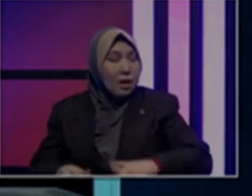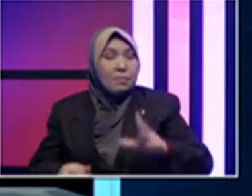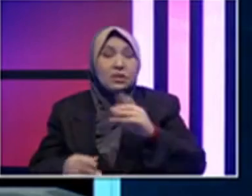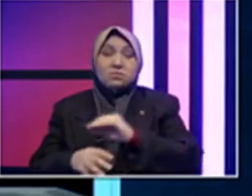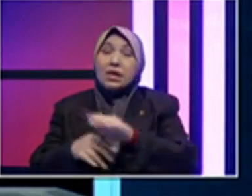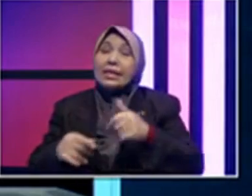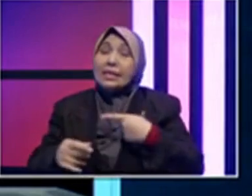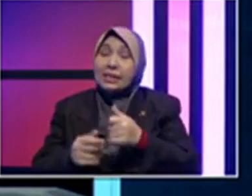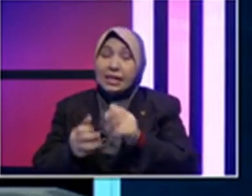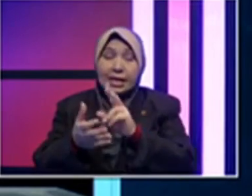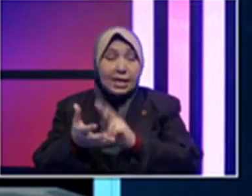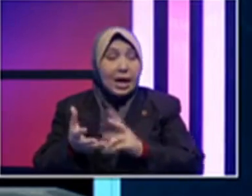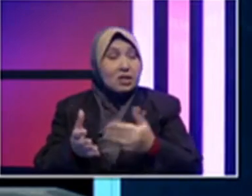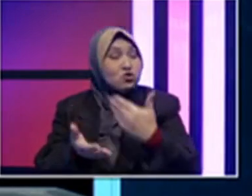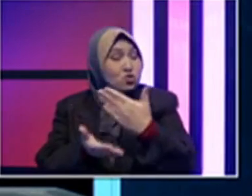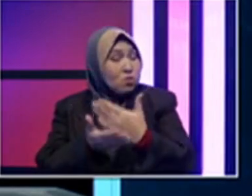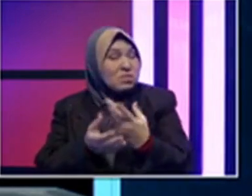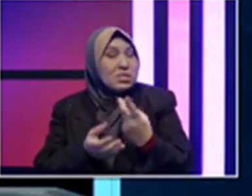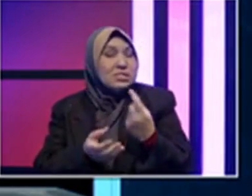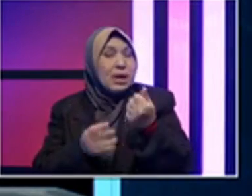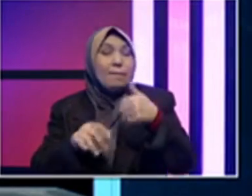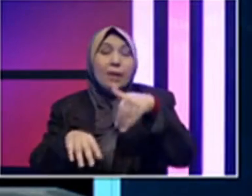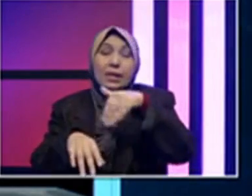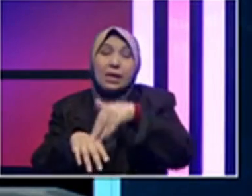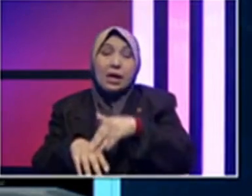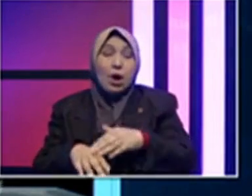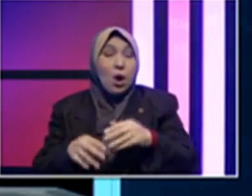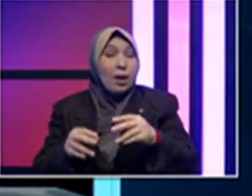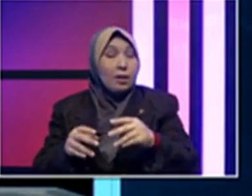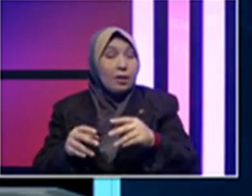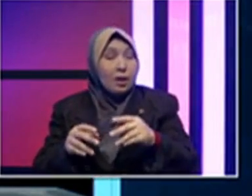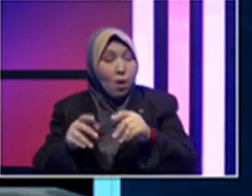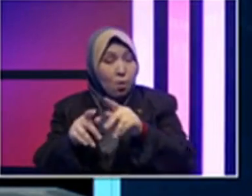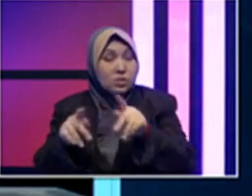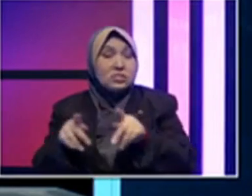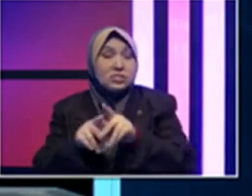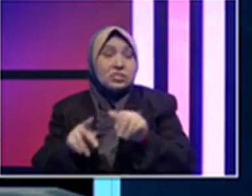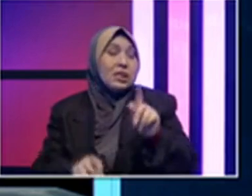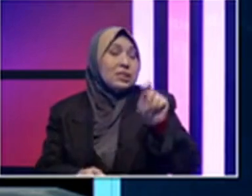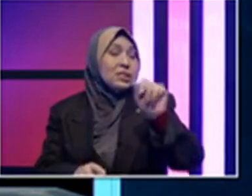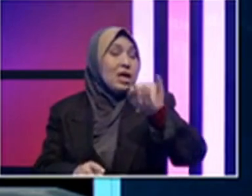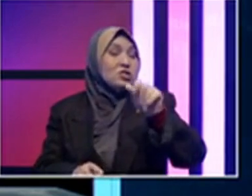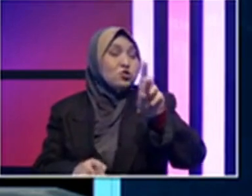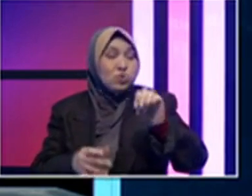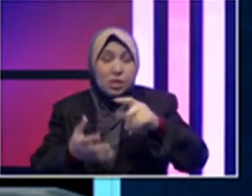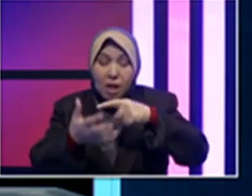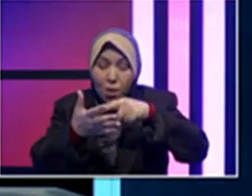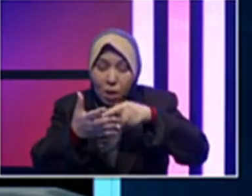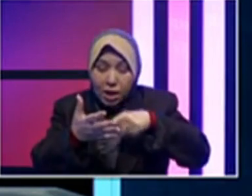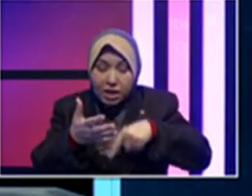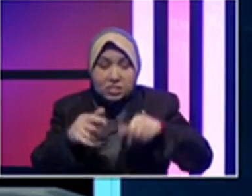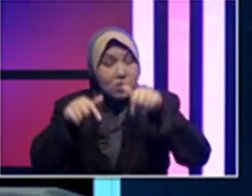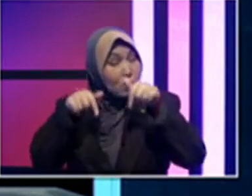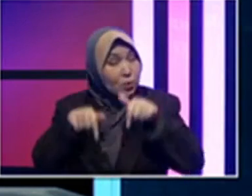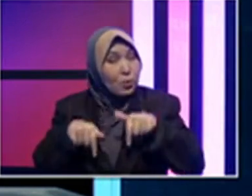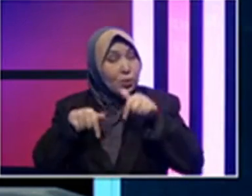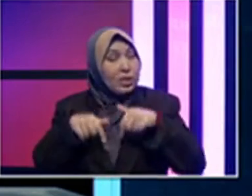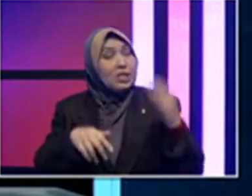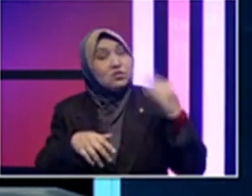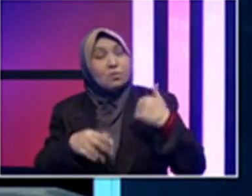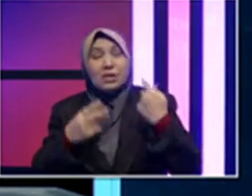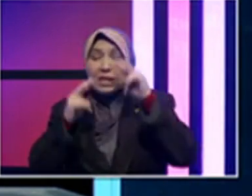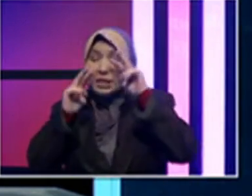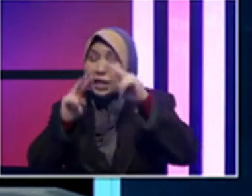Mari kita enak singa sekejap dekat ah ruangan tajwid kita kita nah ulang kaji pada hari ini Jogja